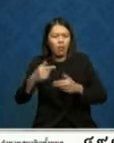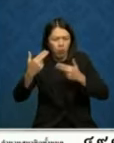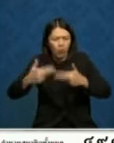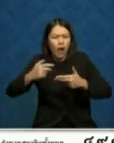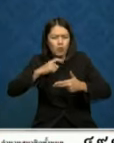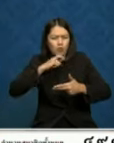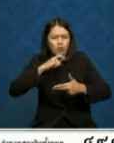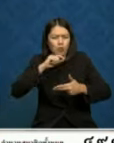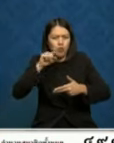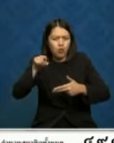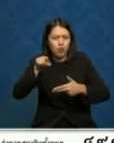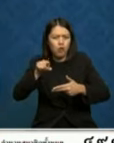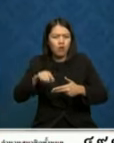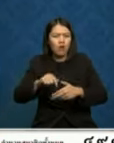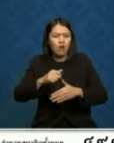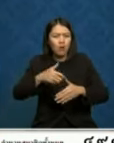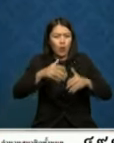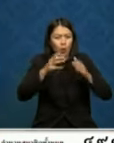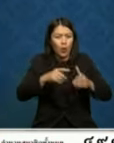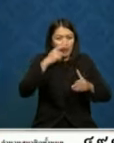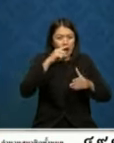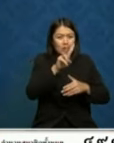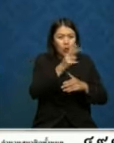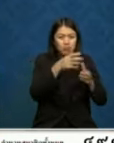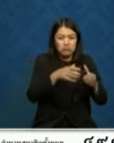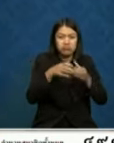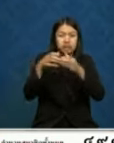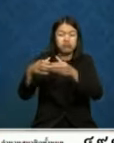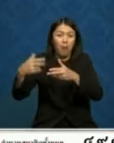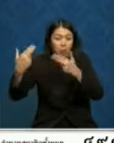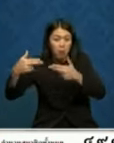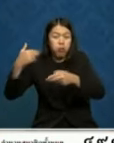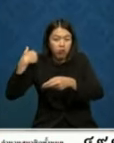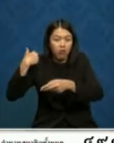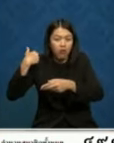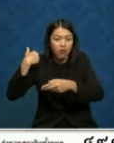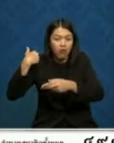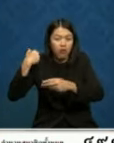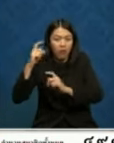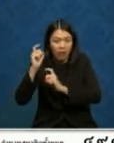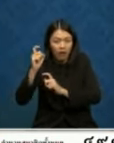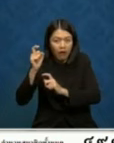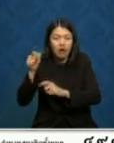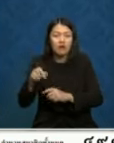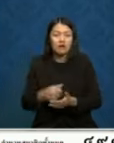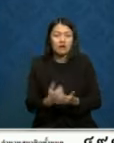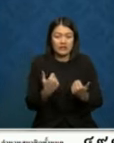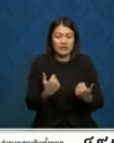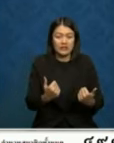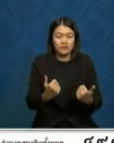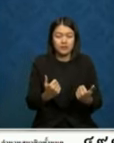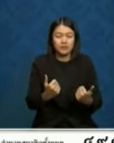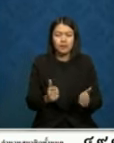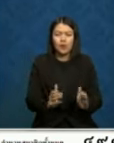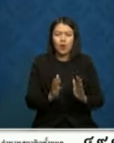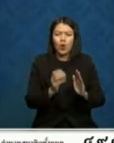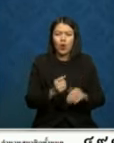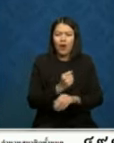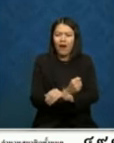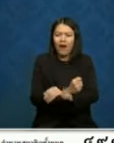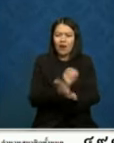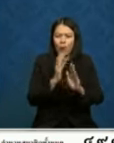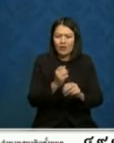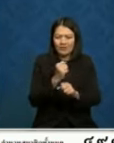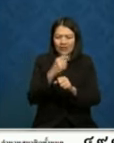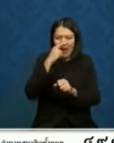ามอยู่เราจะส่งพี่น้องคนไทยอีก 20,000 คนไปเผชิญภัยสงครามอย่างนั้นเหรอครับแล้วปัจจุบันครับยังจะมีคนส่งและส่งแรงงาน